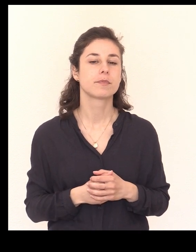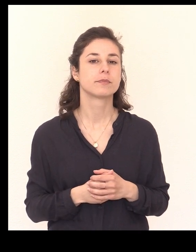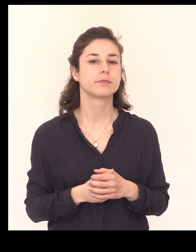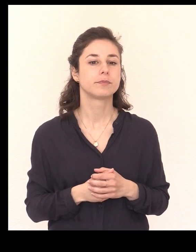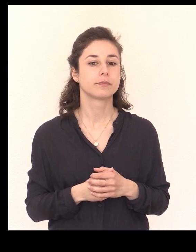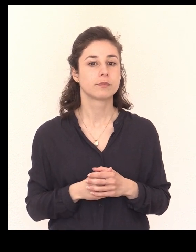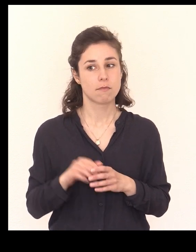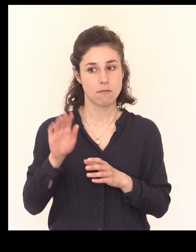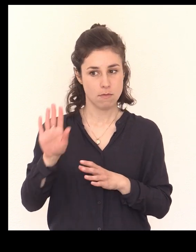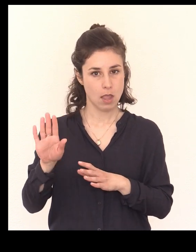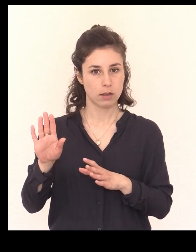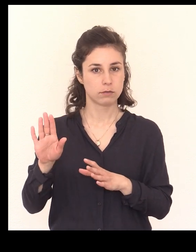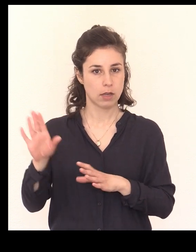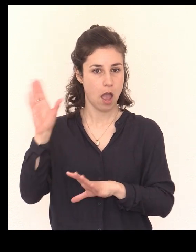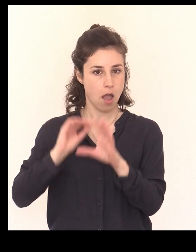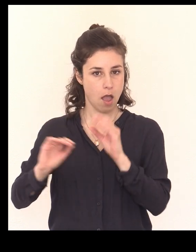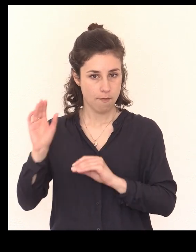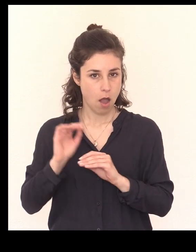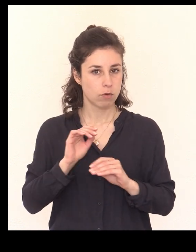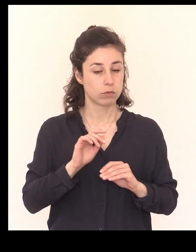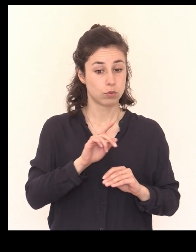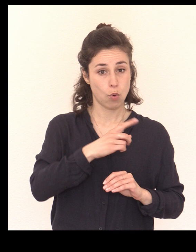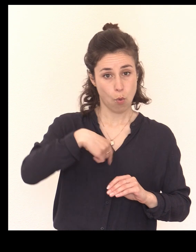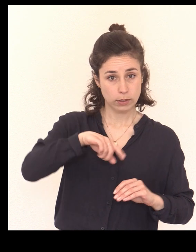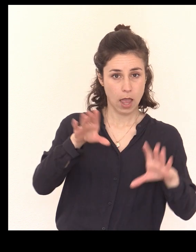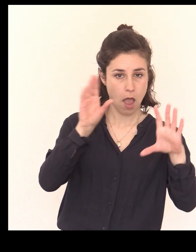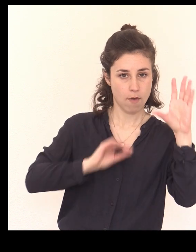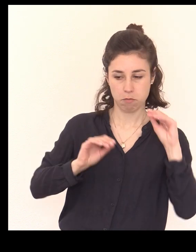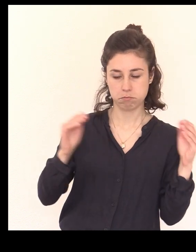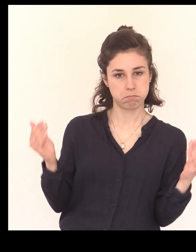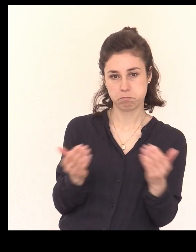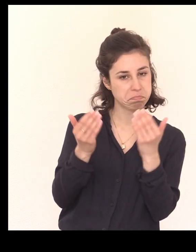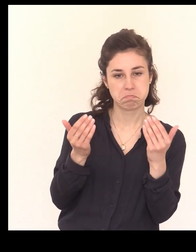Der vermittelte Eindruck deckt sich nicht mit unseren bisherigen Erfahrungen.